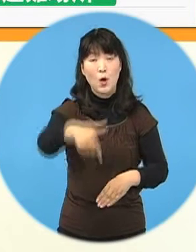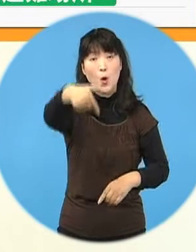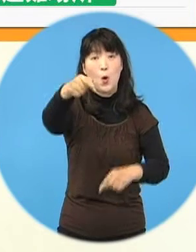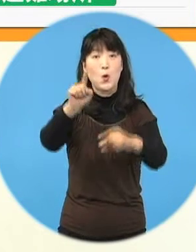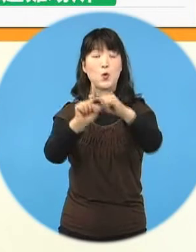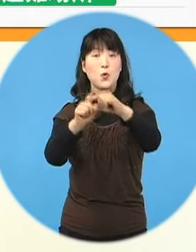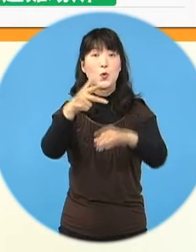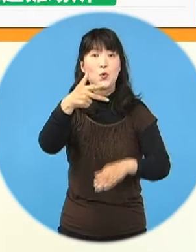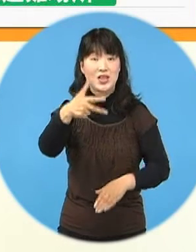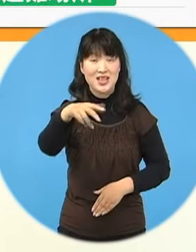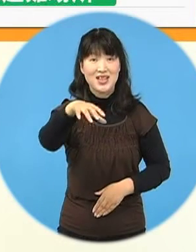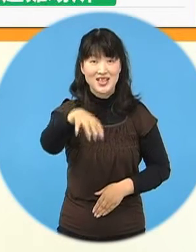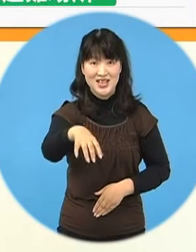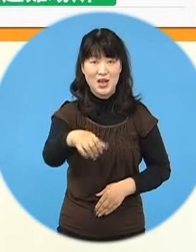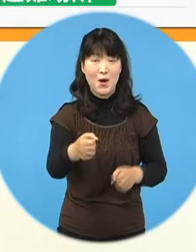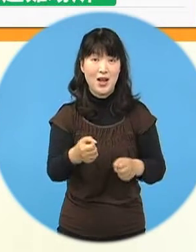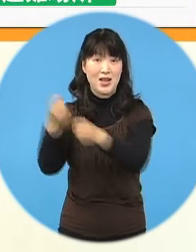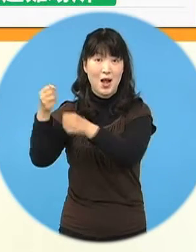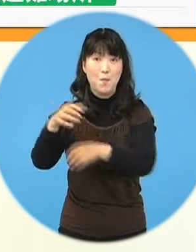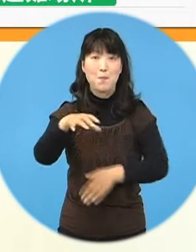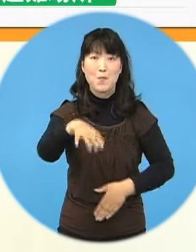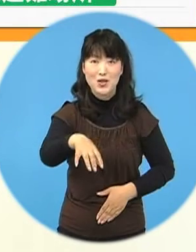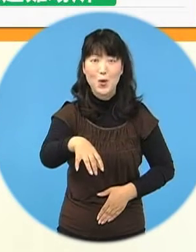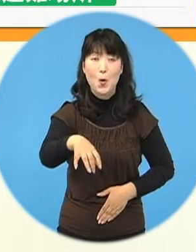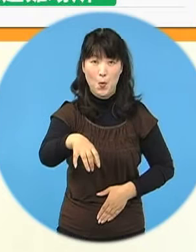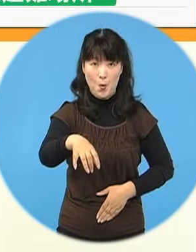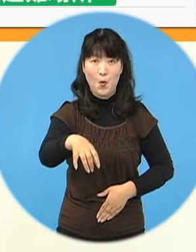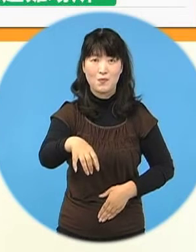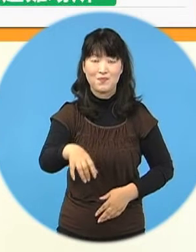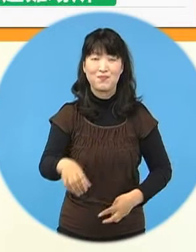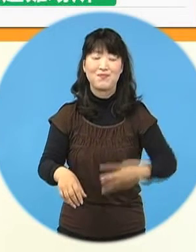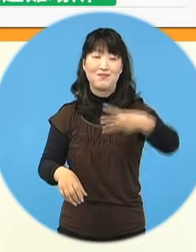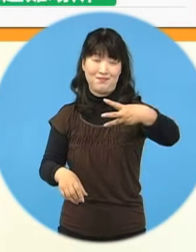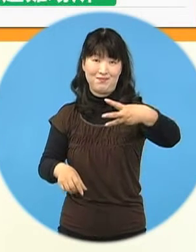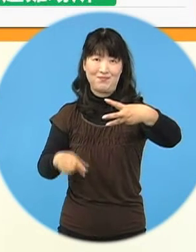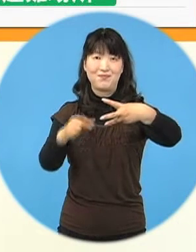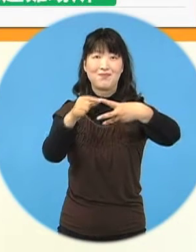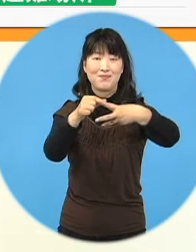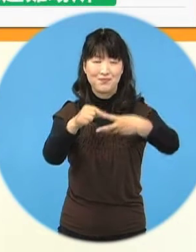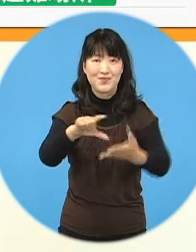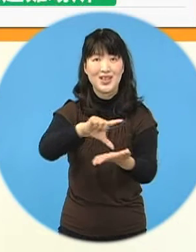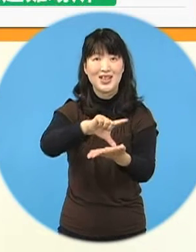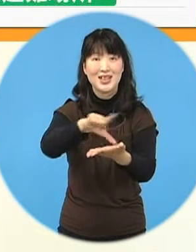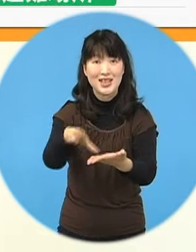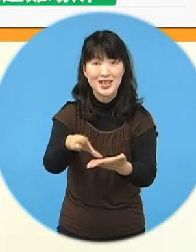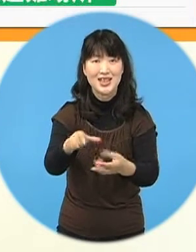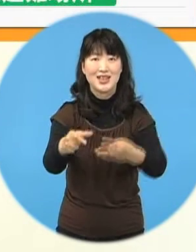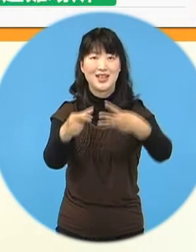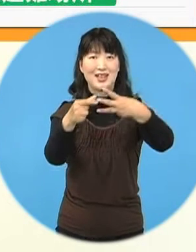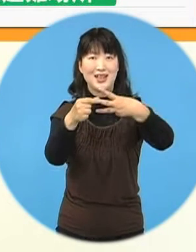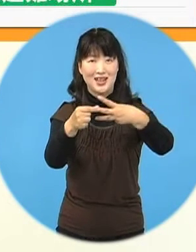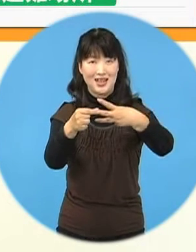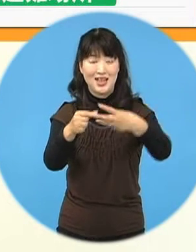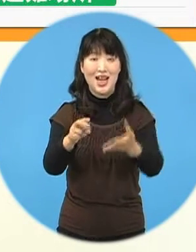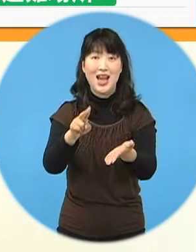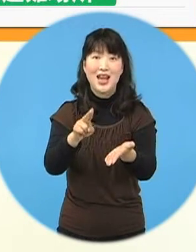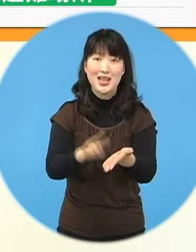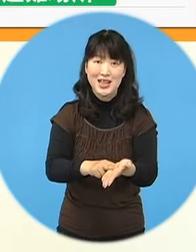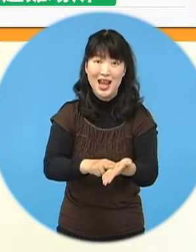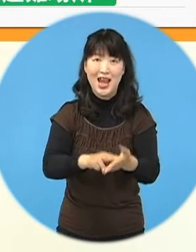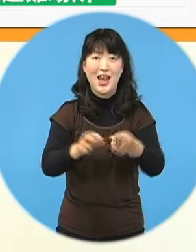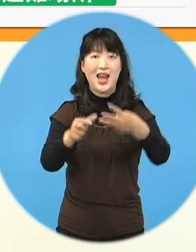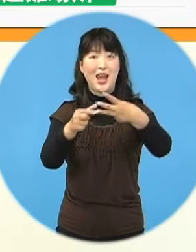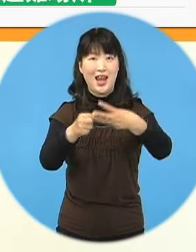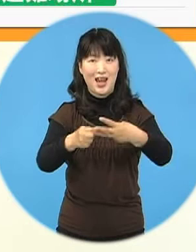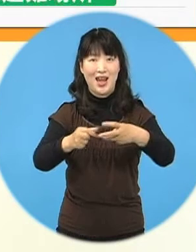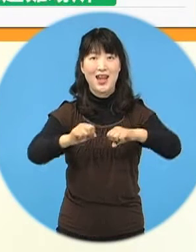府中市では避難場所を地域避難場所、指定避難場所、広域避難場所の3種類